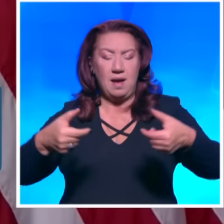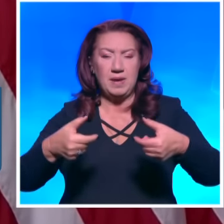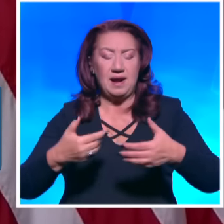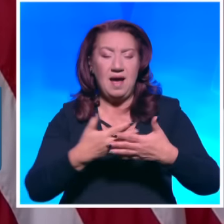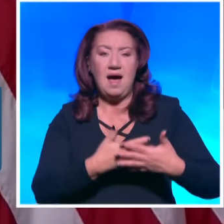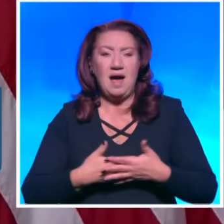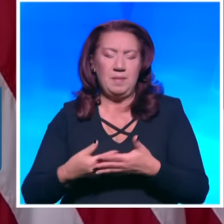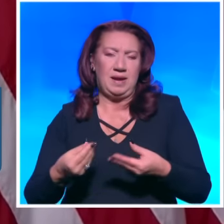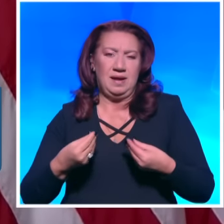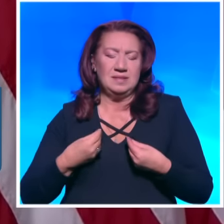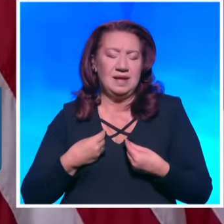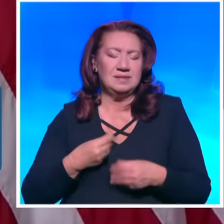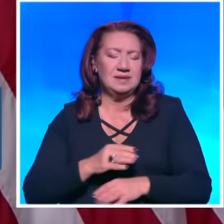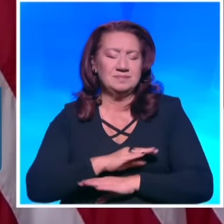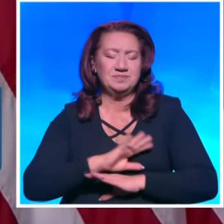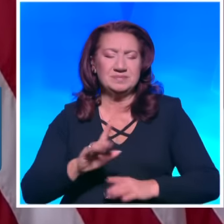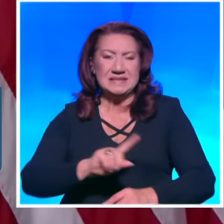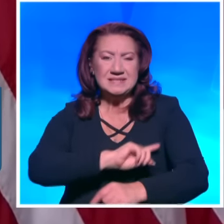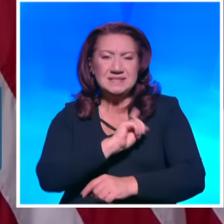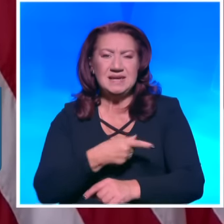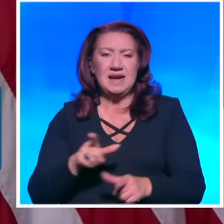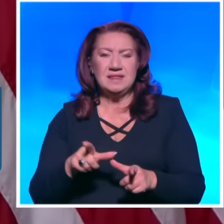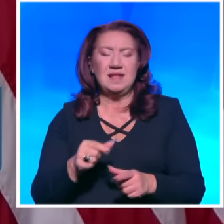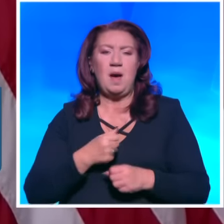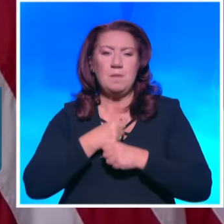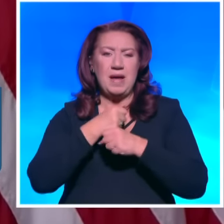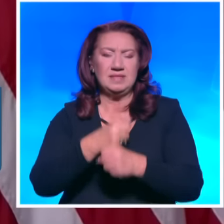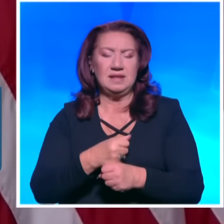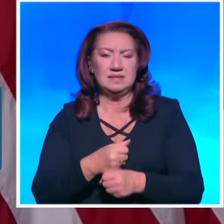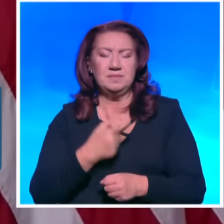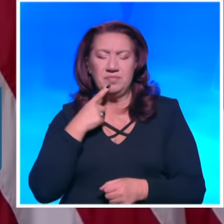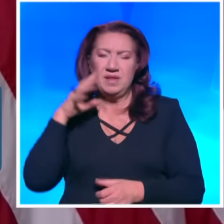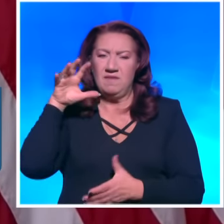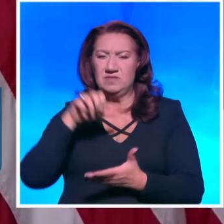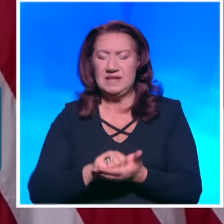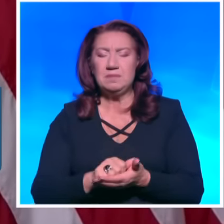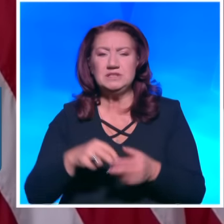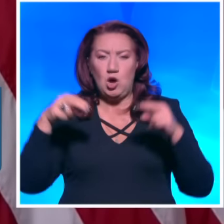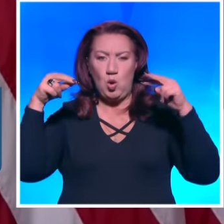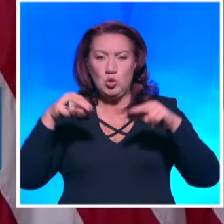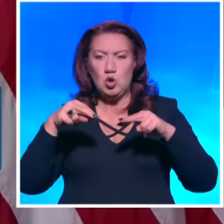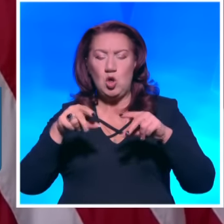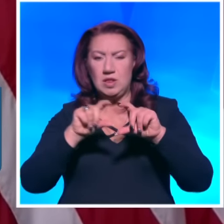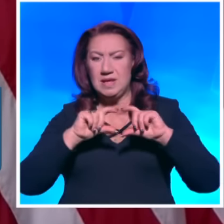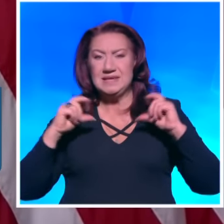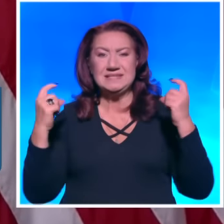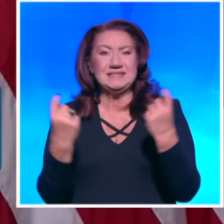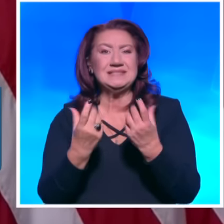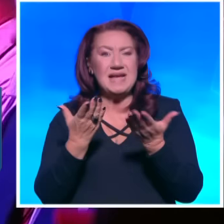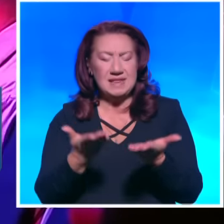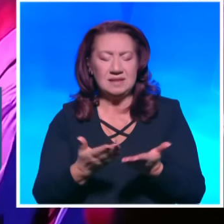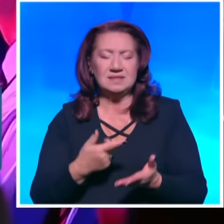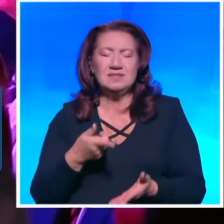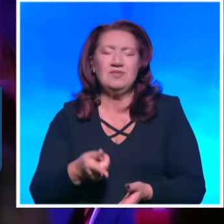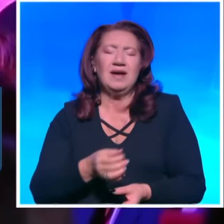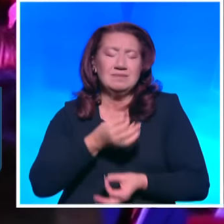Америка ни даде безпрецедентен и мощен мандат. Взехме си обратно контрола на цената. Уау! Това е страхотно!